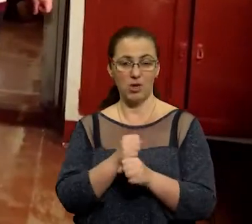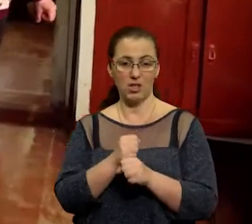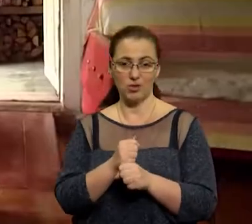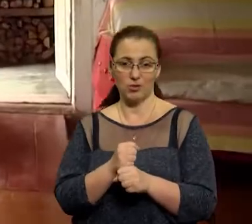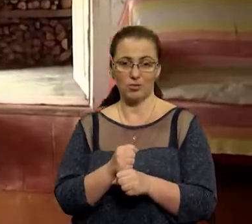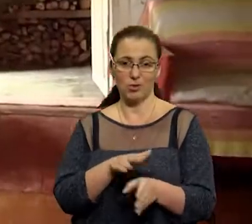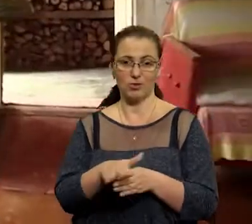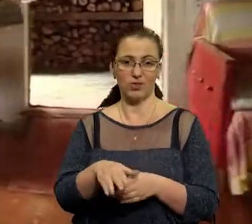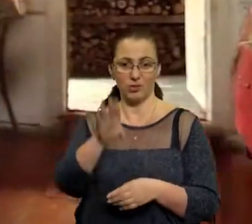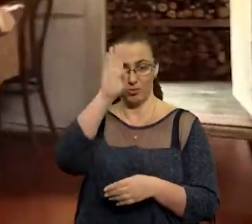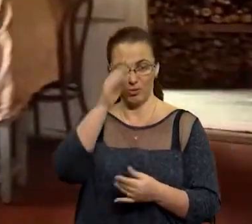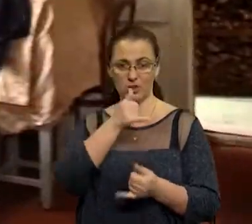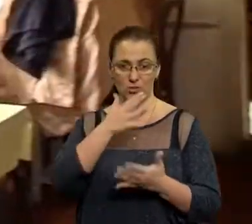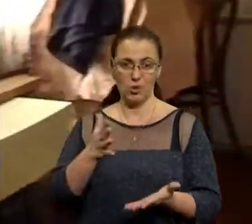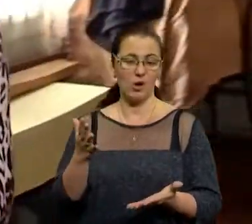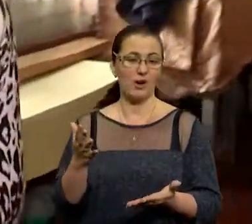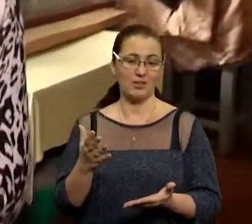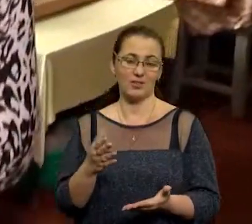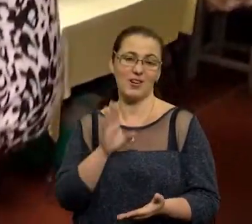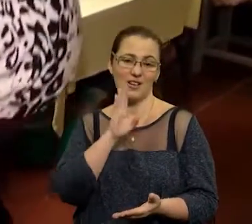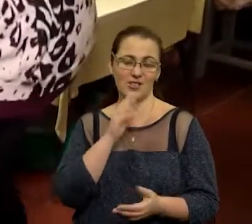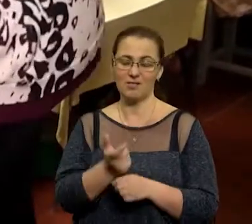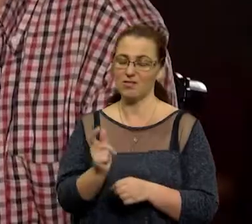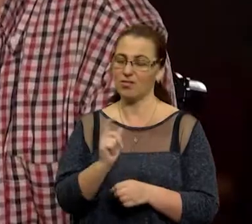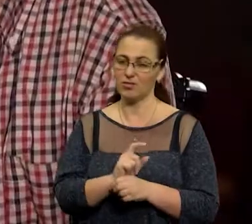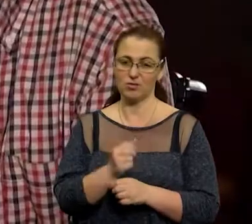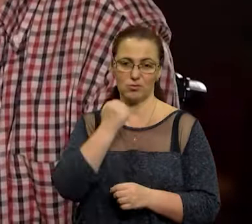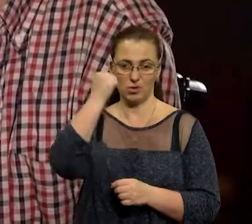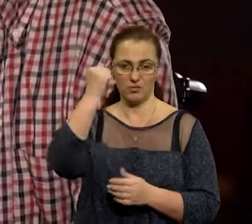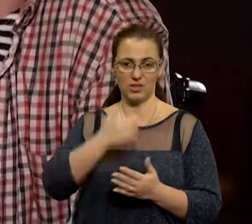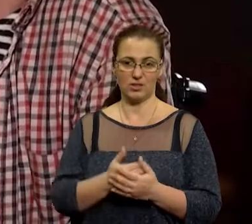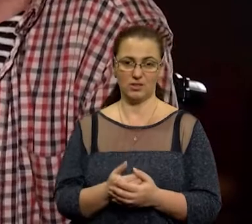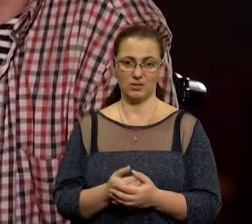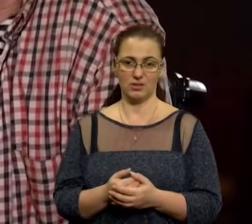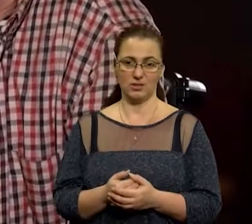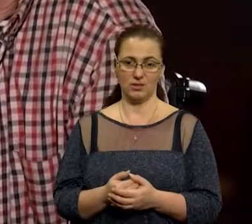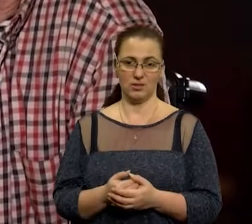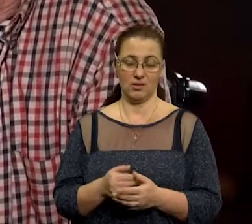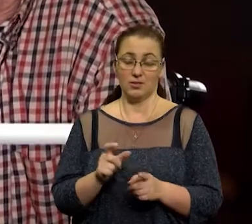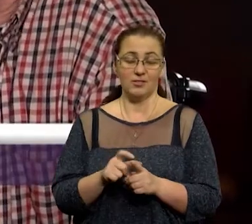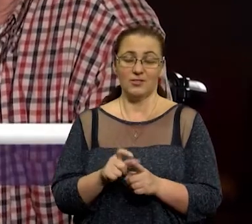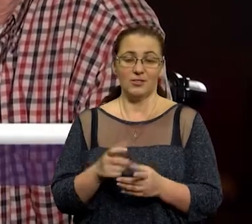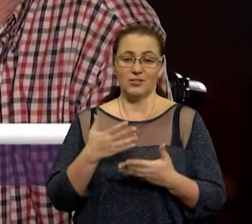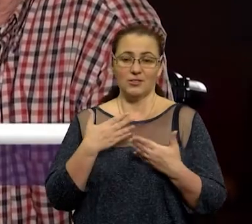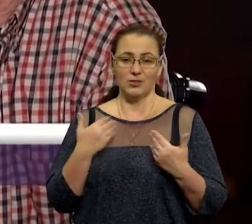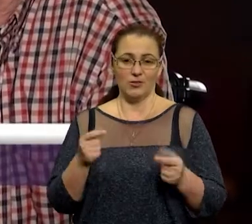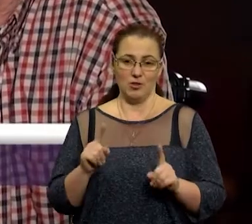не може, тож своїй рятівниці дуже вдячний. Ще би, то навіть даже слов нема